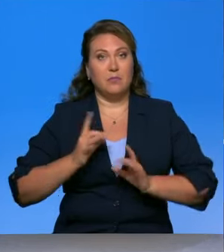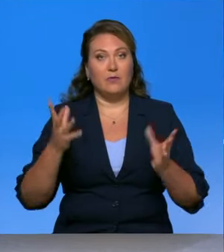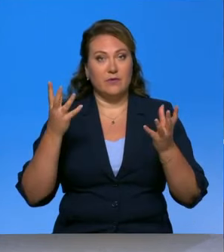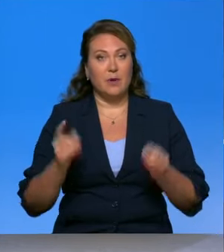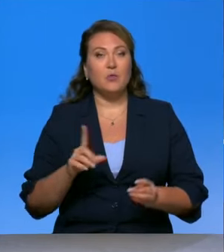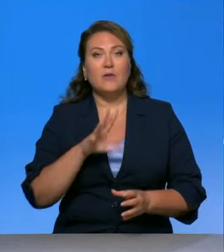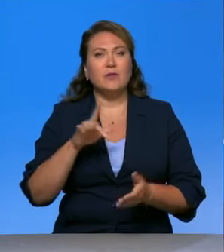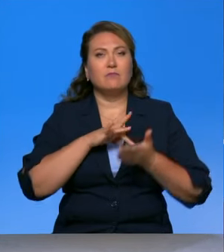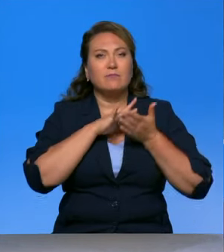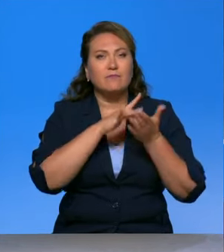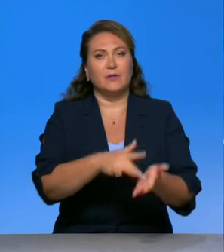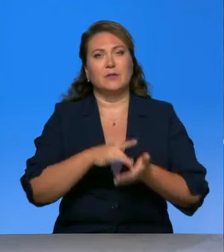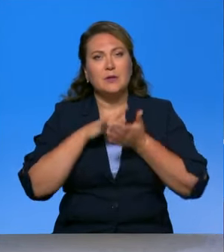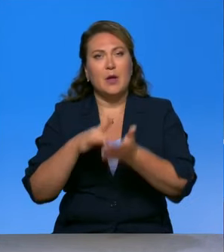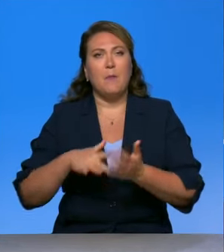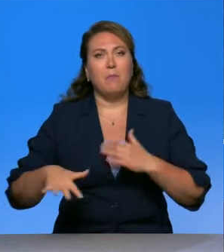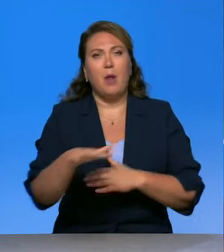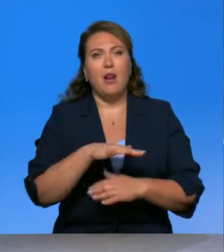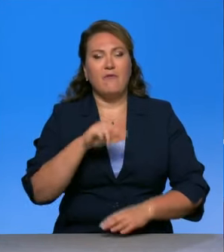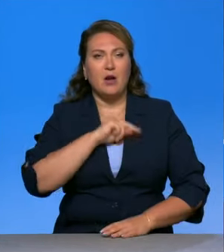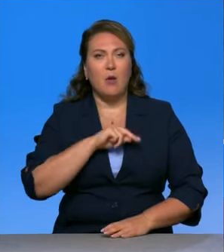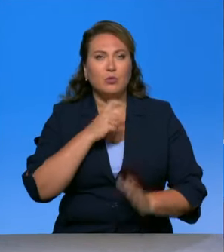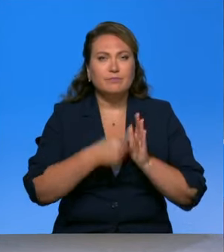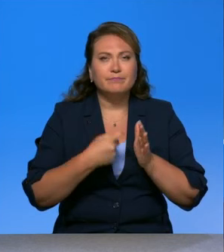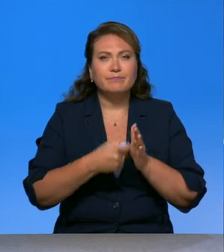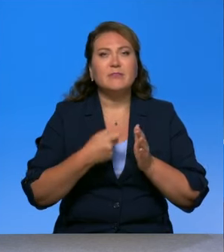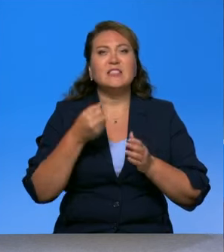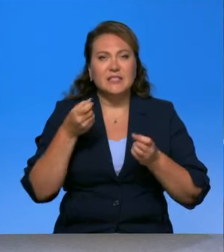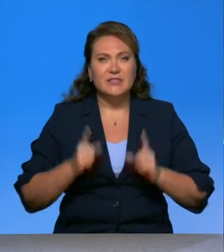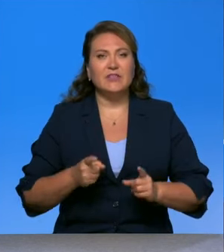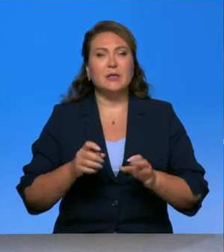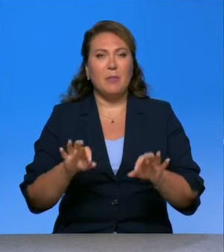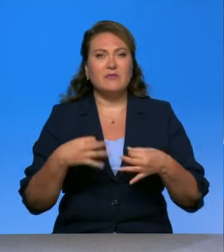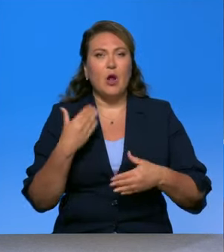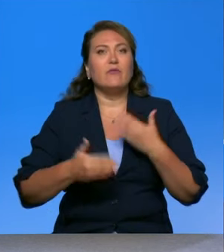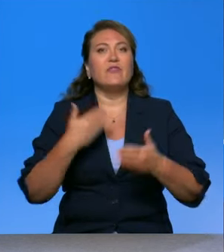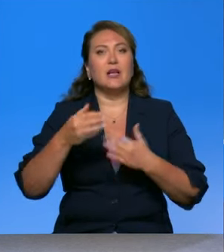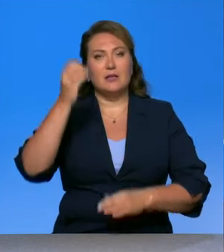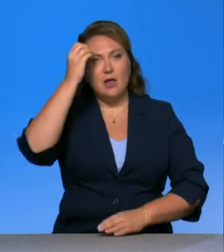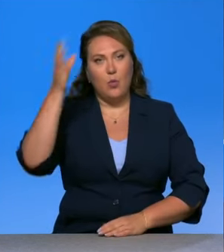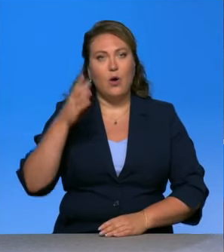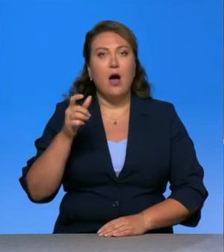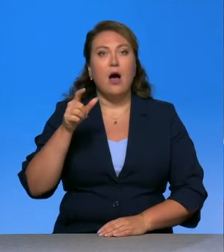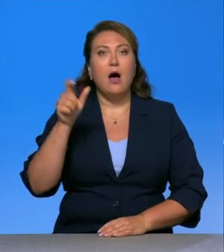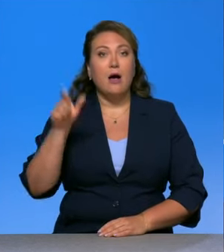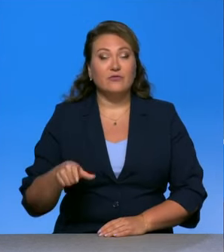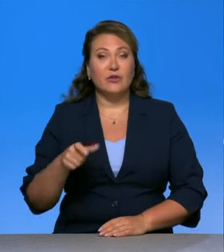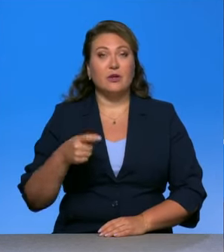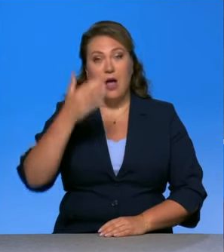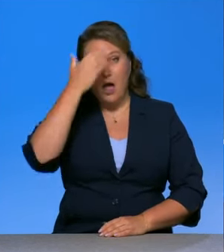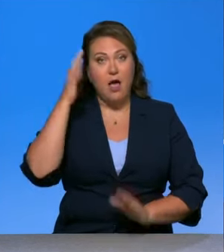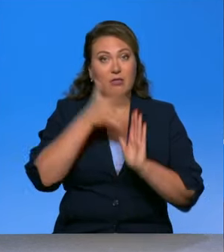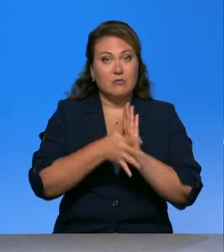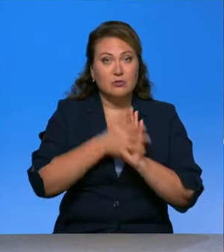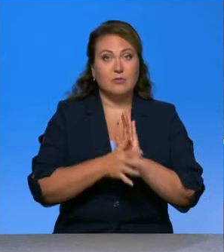в экспедиции, экспедиционные полевые работы, они позволяют действительно двигать науку. И этнограф, человек, который изучает народы, этносы, на